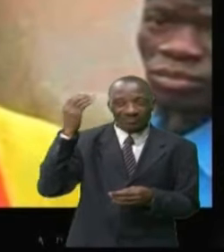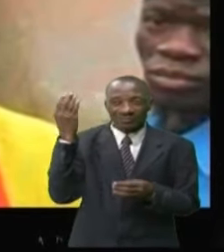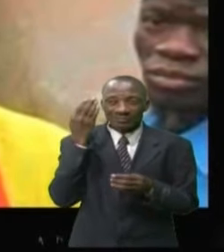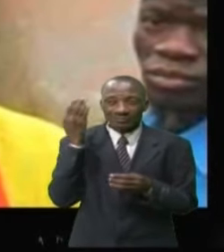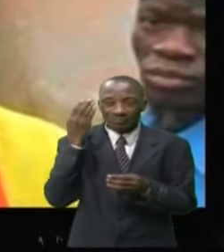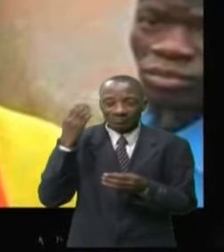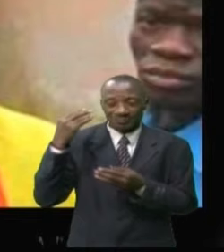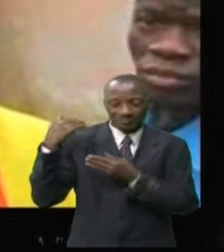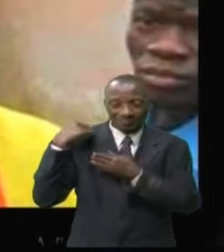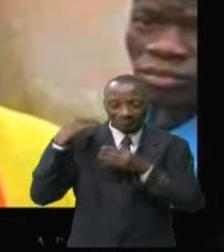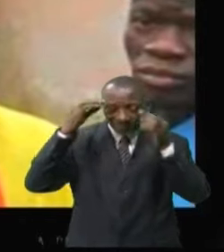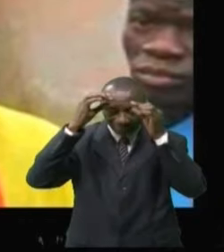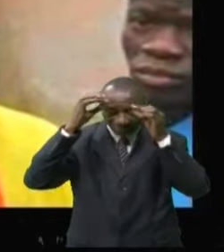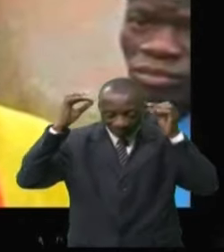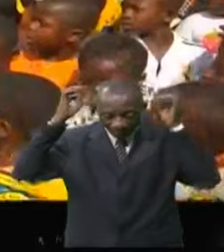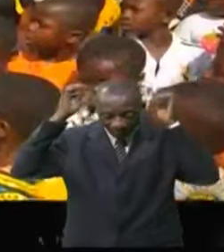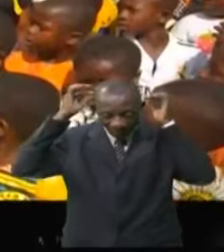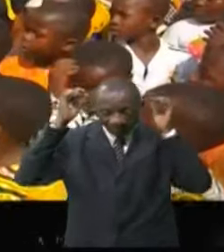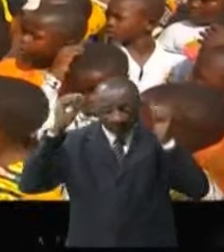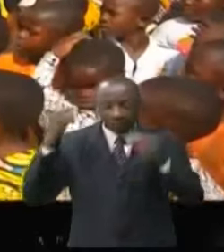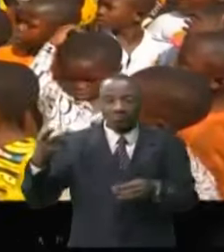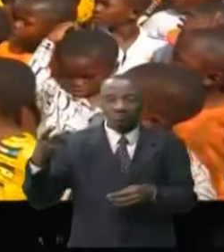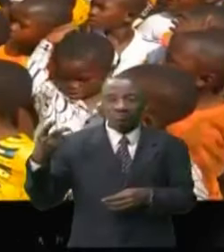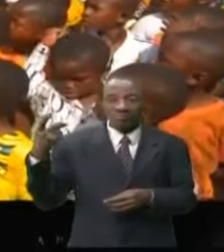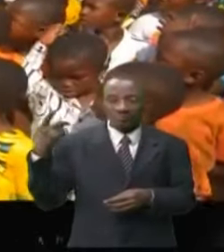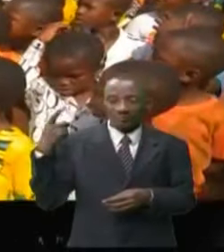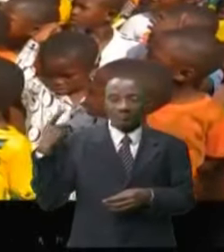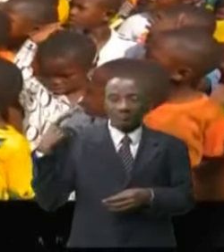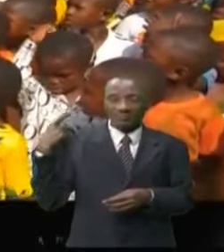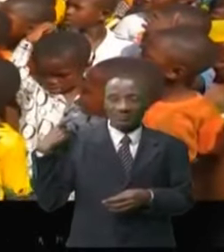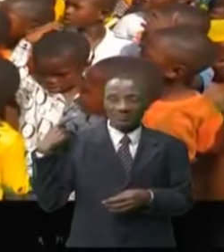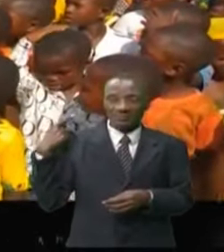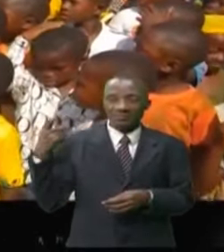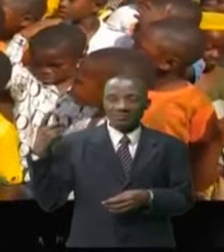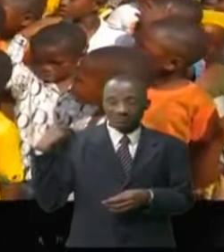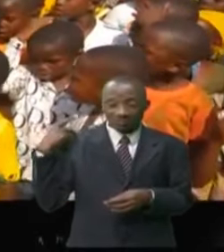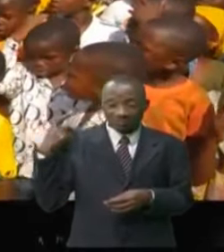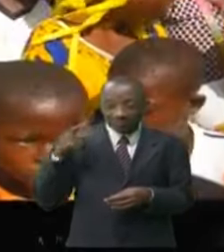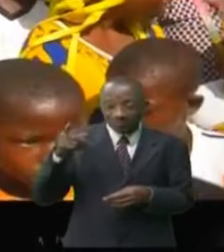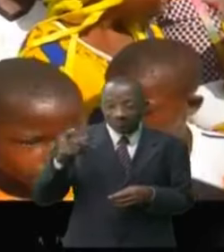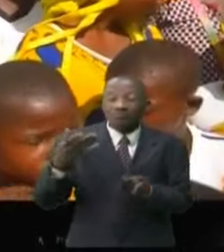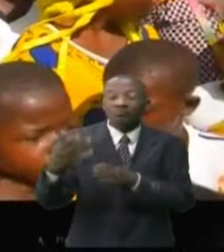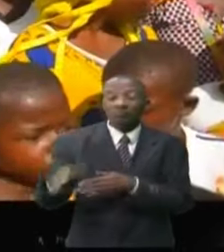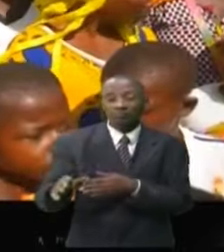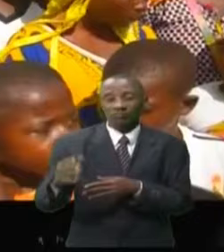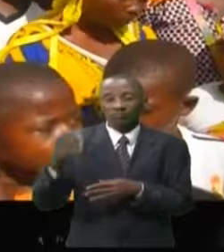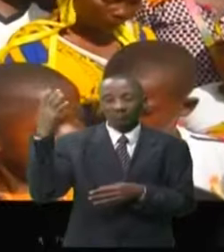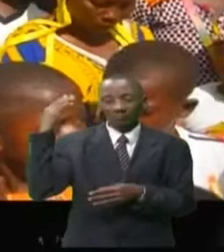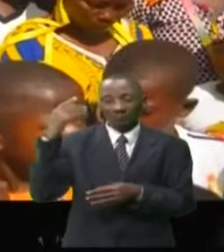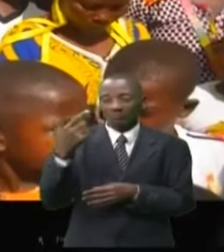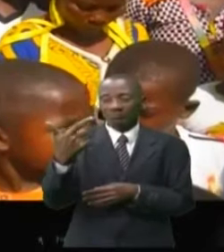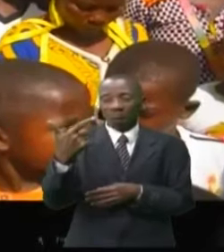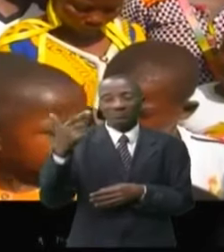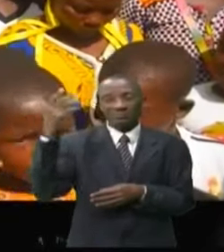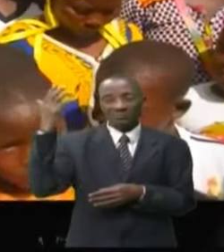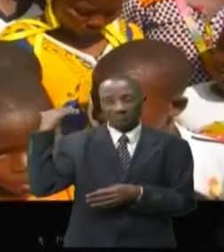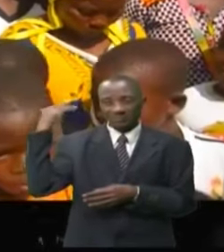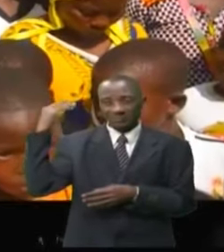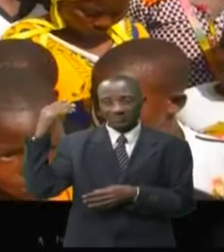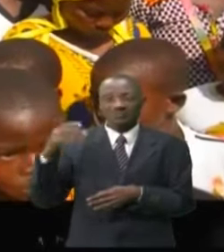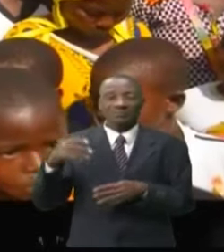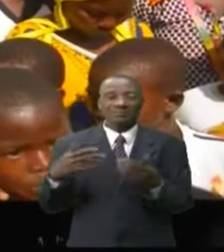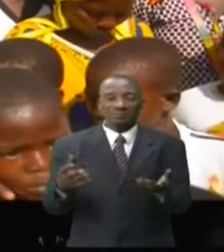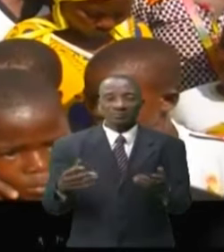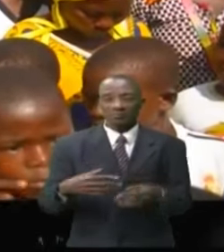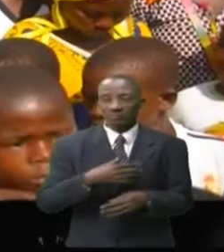connu sous le nom de nem moin d'éi la situation qui présente la gratuité de l'enseignement a inspiré les femmes de l'église de